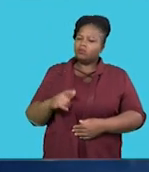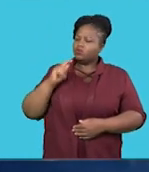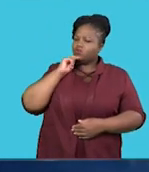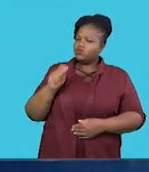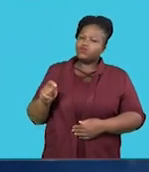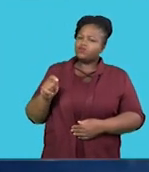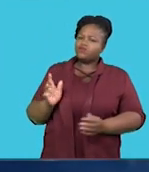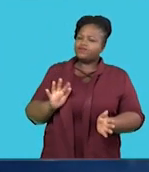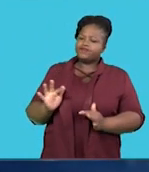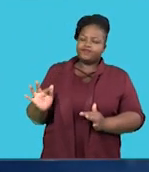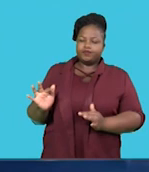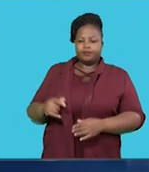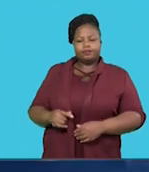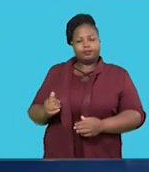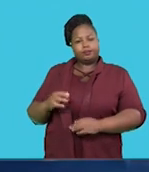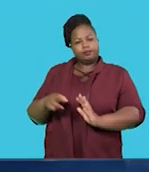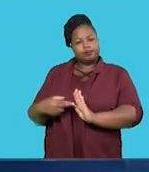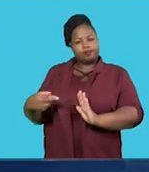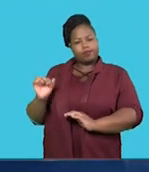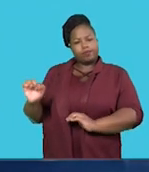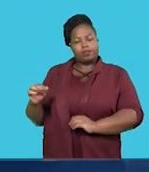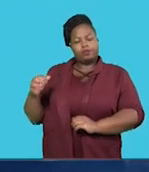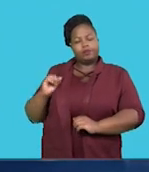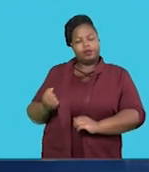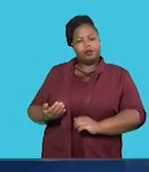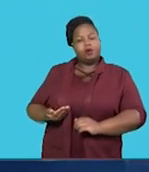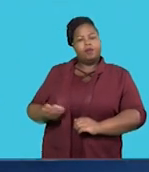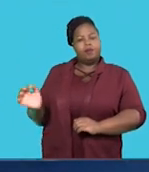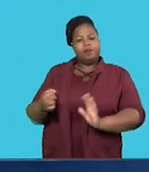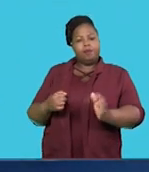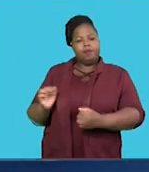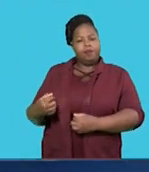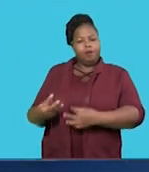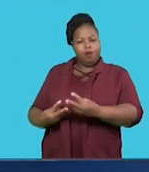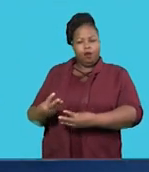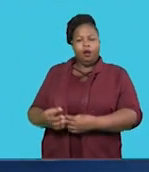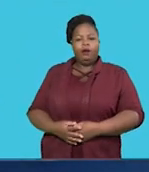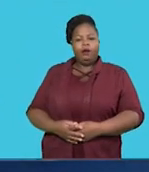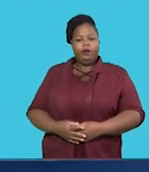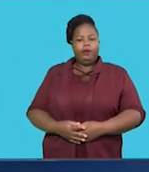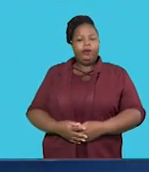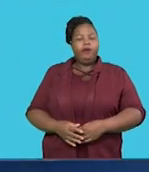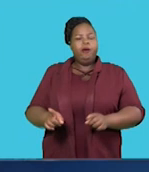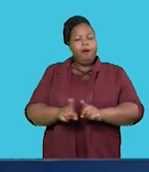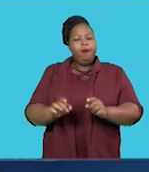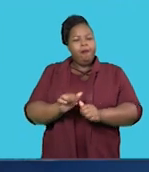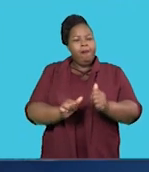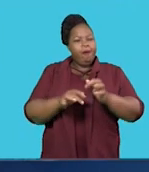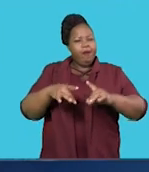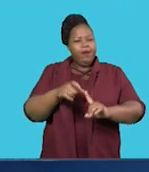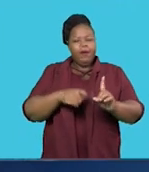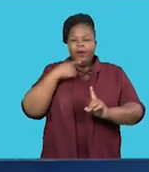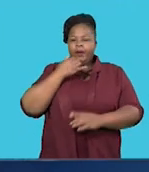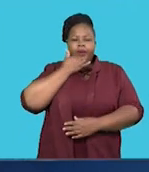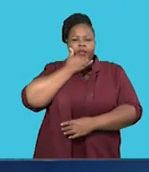kangakanani ukufaka abantu besifazana kulo msebenzi. Uhlabele phambili usekela sihlalo wakuveza ukuthi